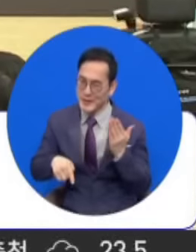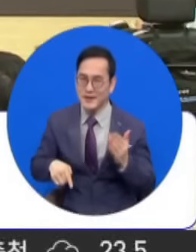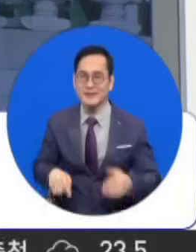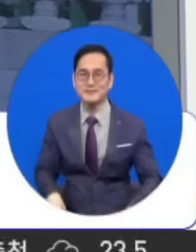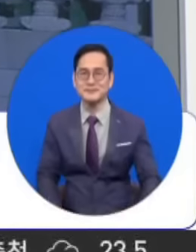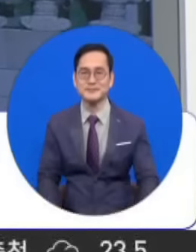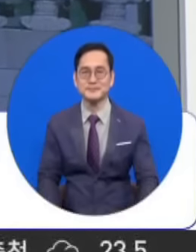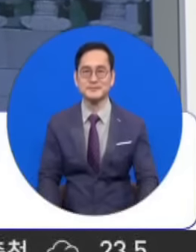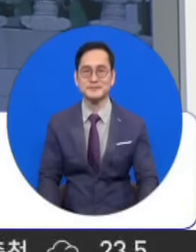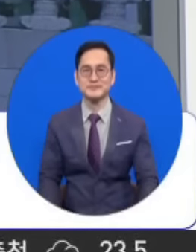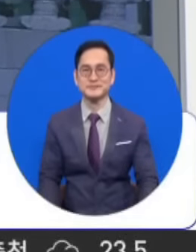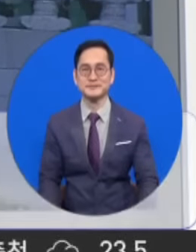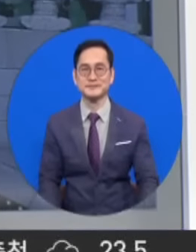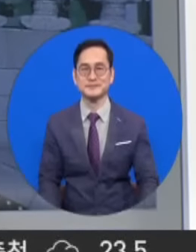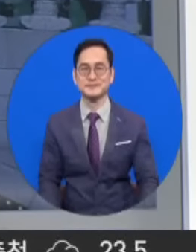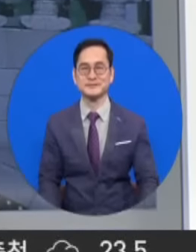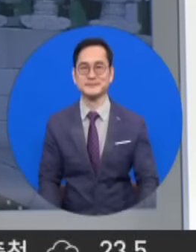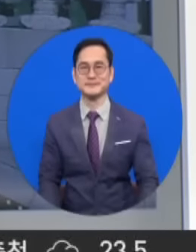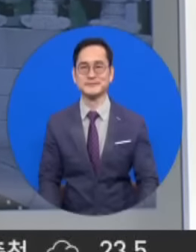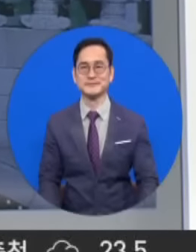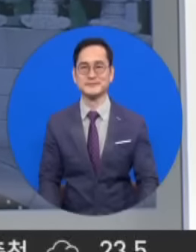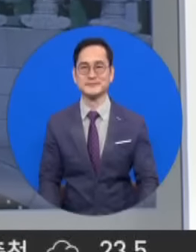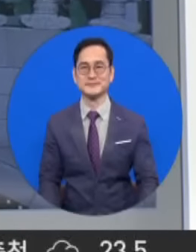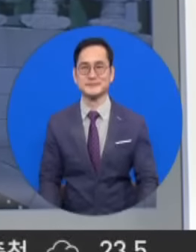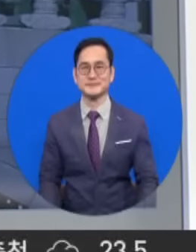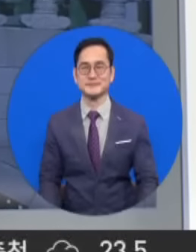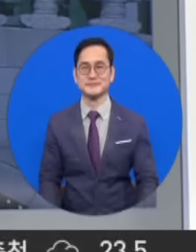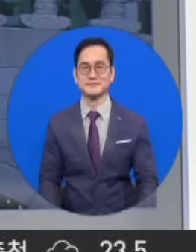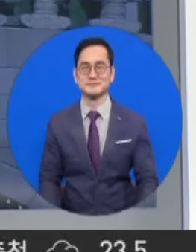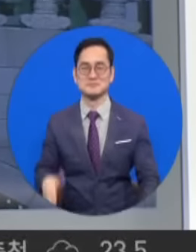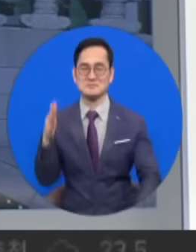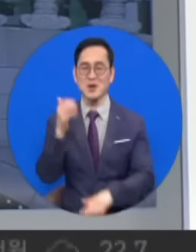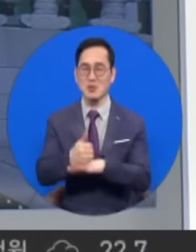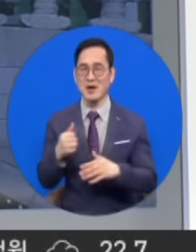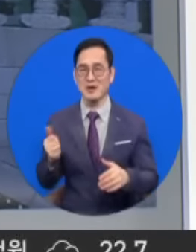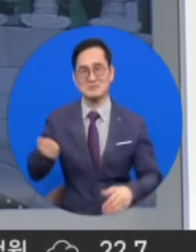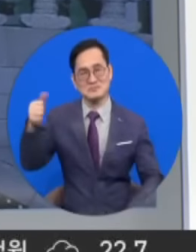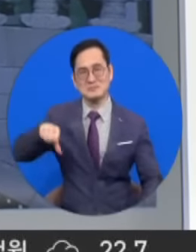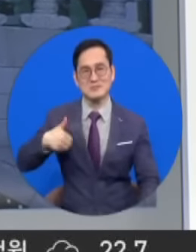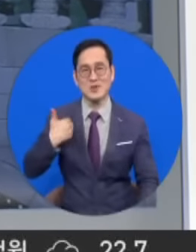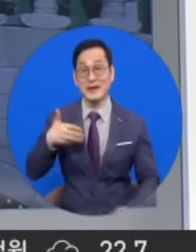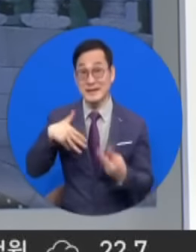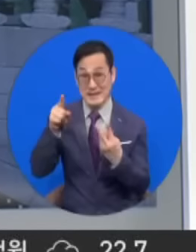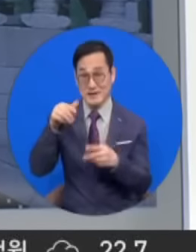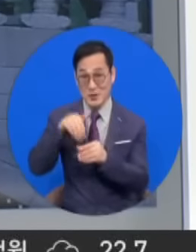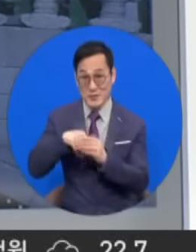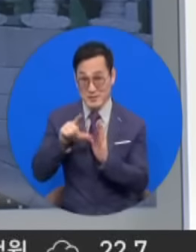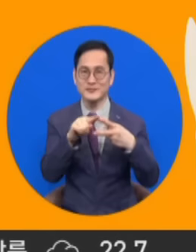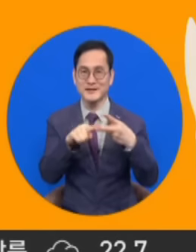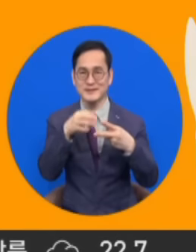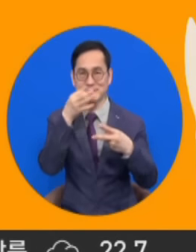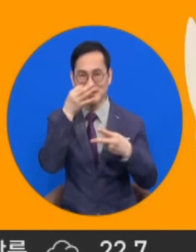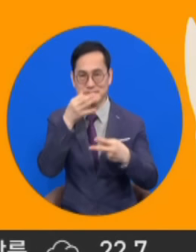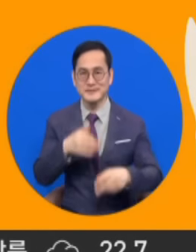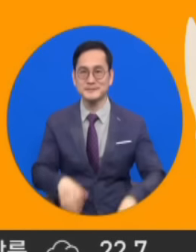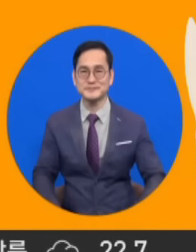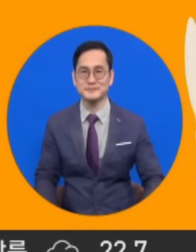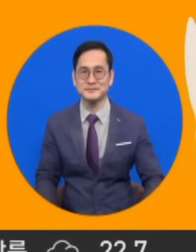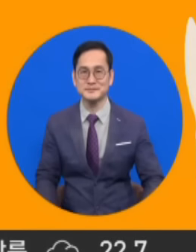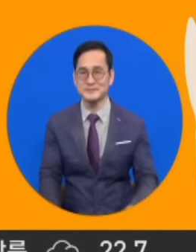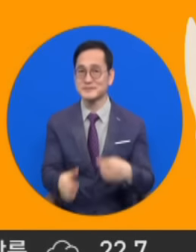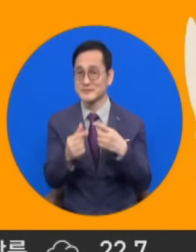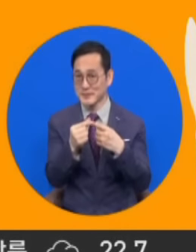따라서 최종 결선 결과가 달라질 수도 있다. 오호. 자, 전당대회 소식 전해드렸습니다.